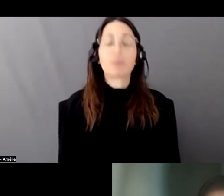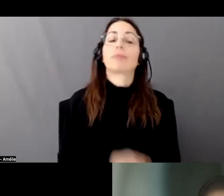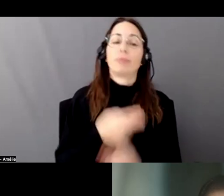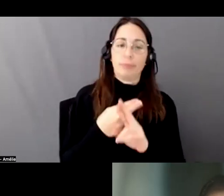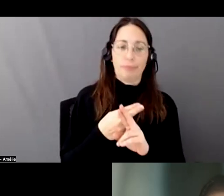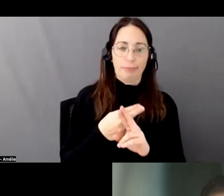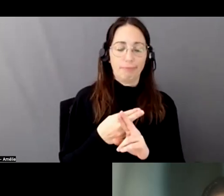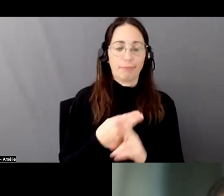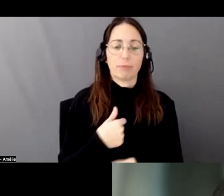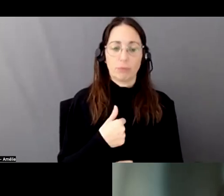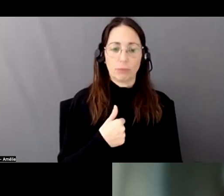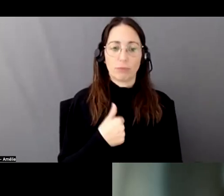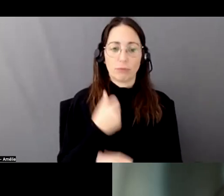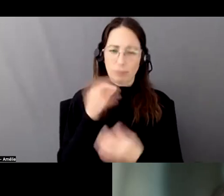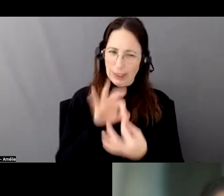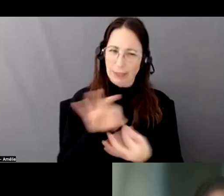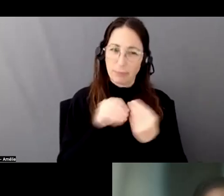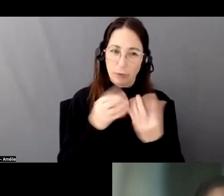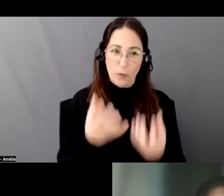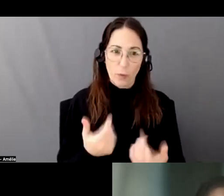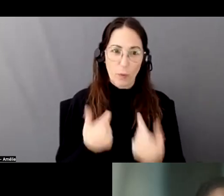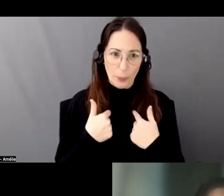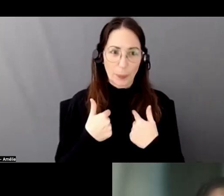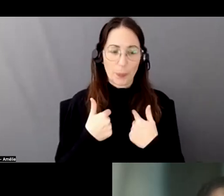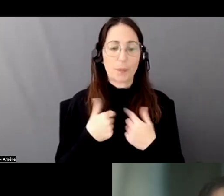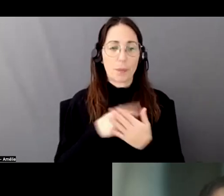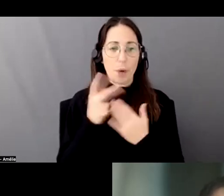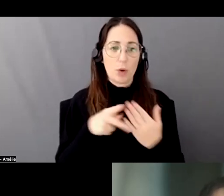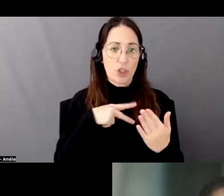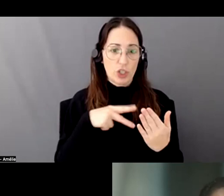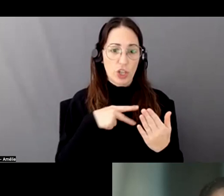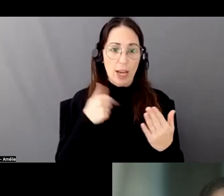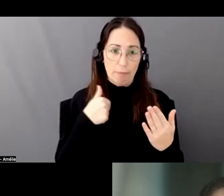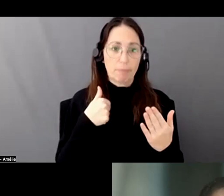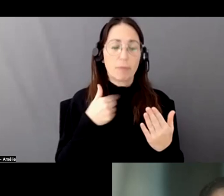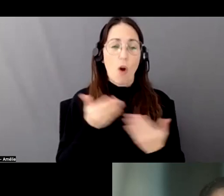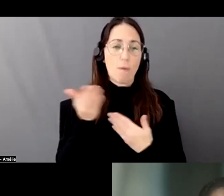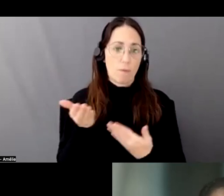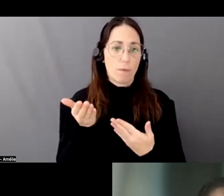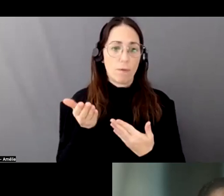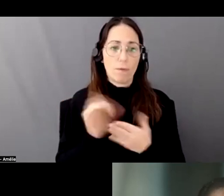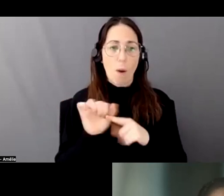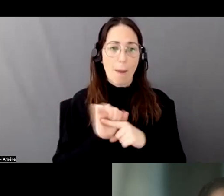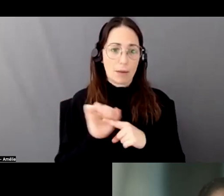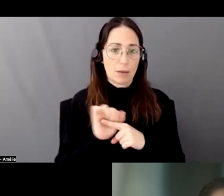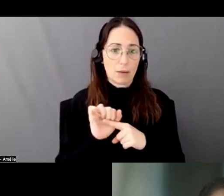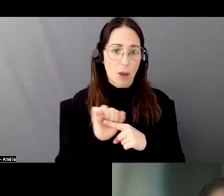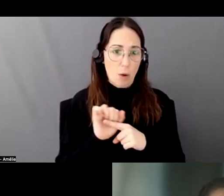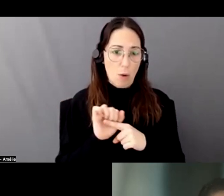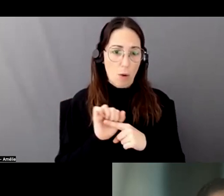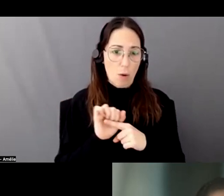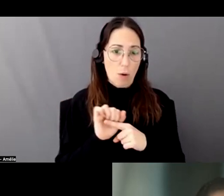Oui, je tiens à préciser que dans notre projet, nous offrons des formations